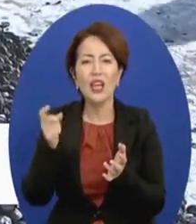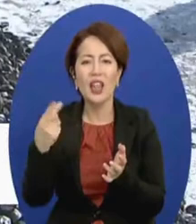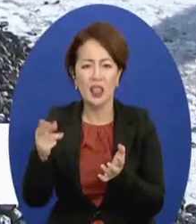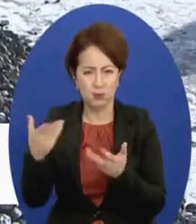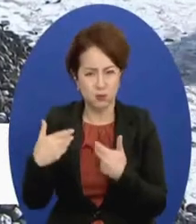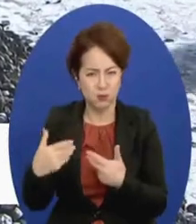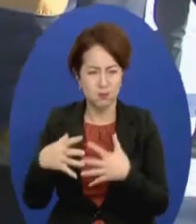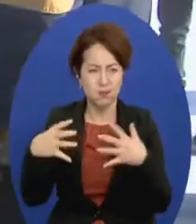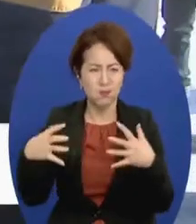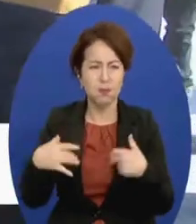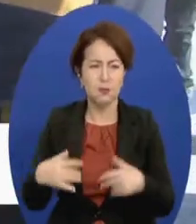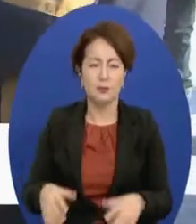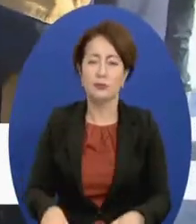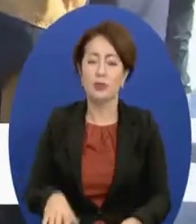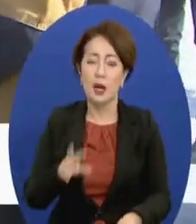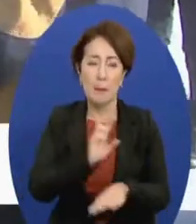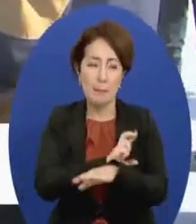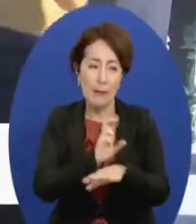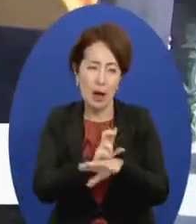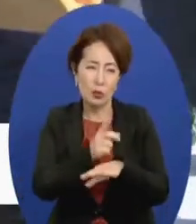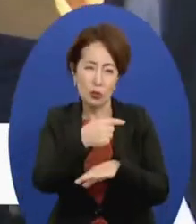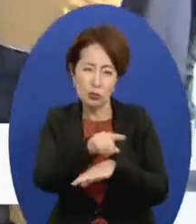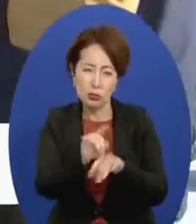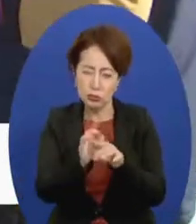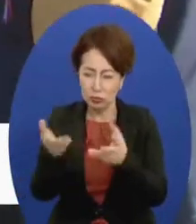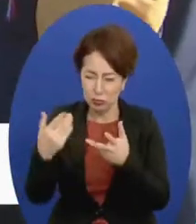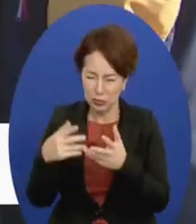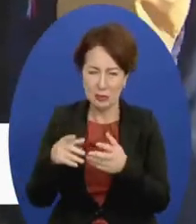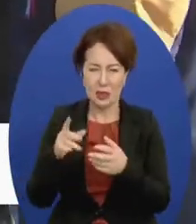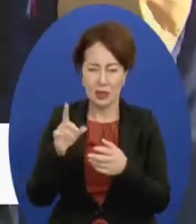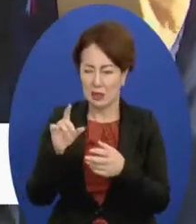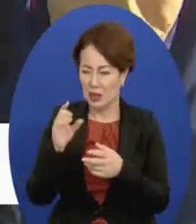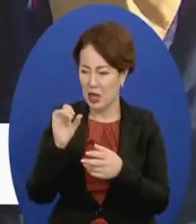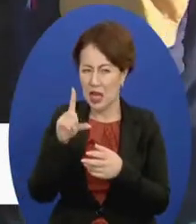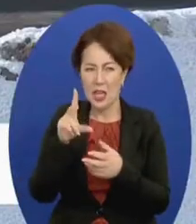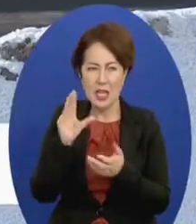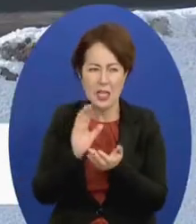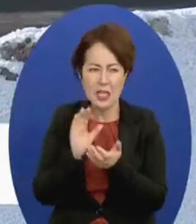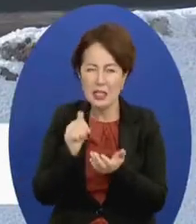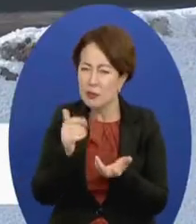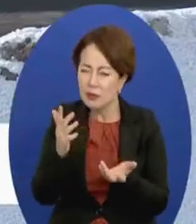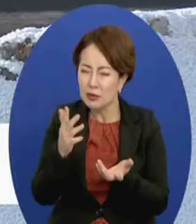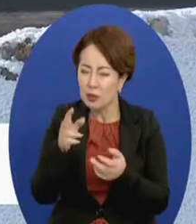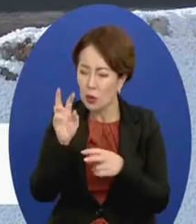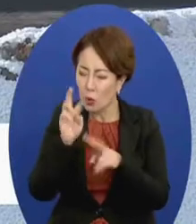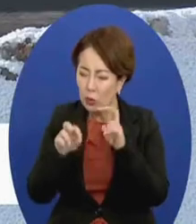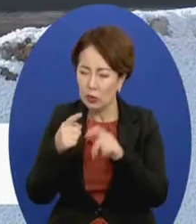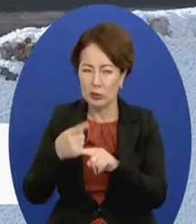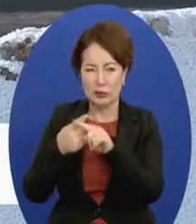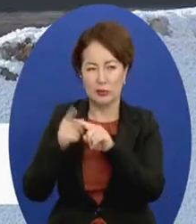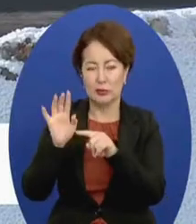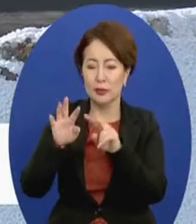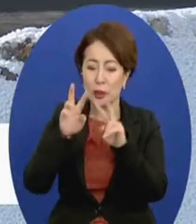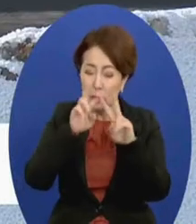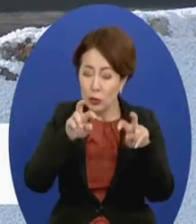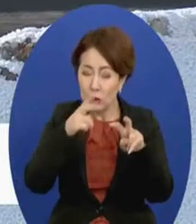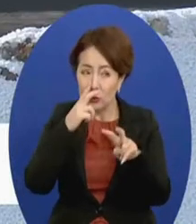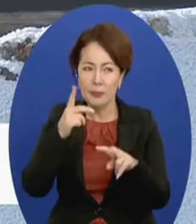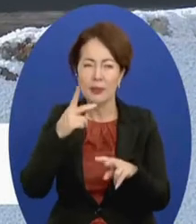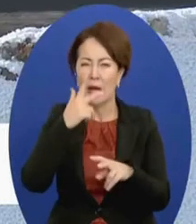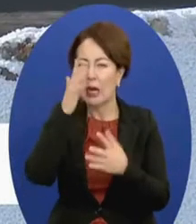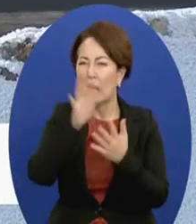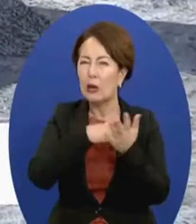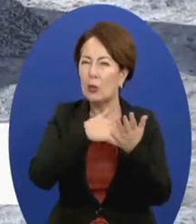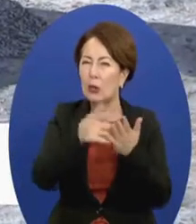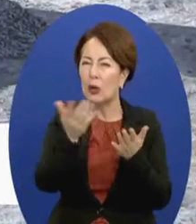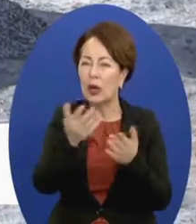уурхагаас цаашид нийлүүлэх боломжтой ч илчлэг багтвал үйлдвэрлэлийн өртөг нэмэгдэх эрсдэлтэй. Гэхдээ судалж байна. За мөн цаашид хамгийн их агаарын бохирдлтой